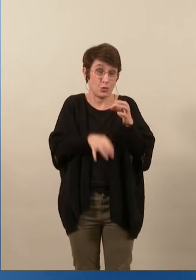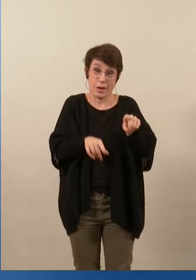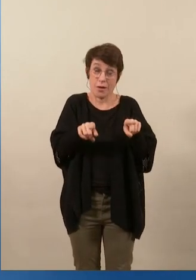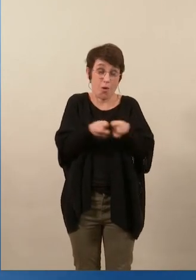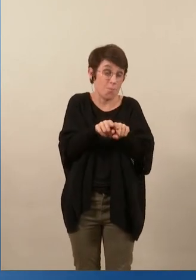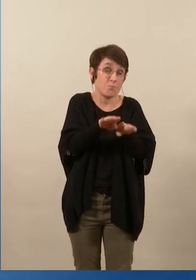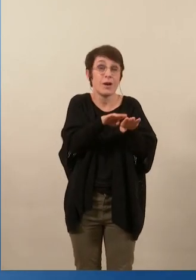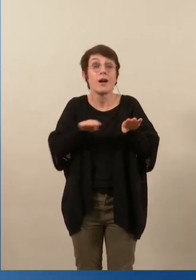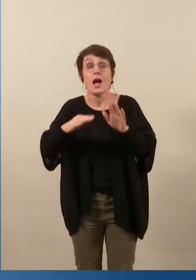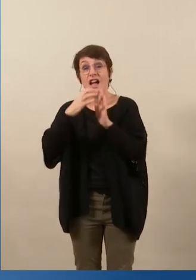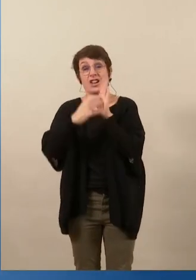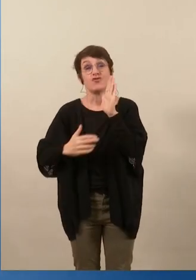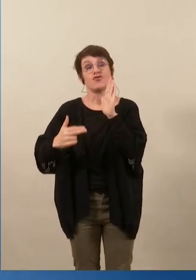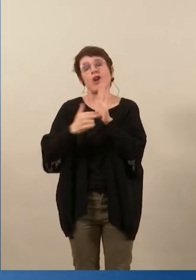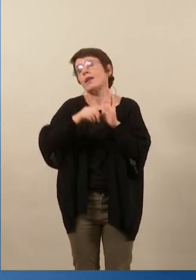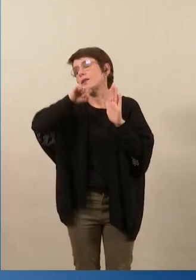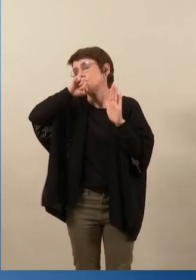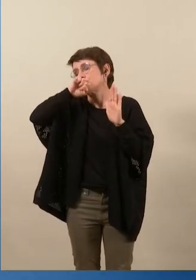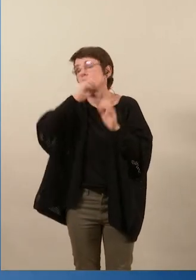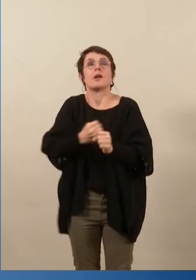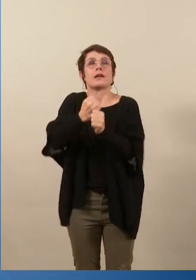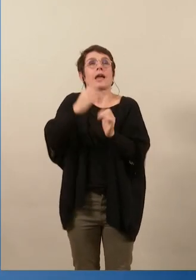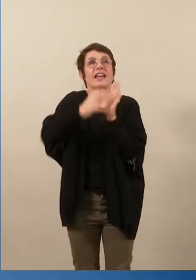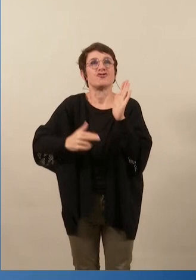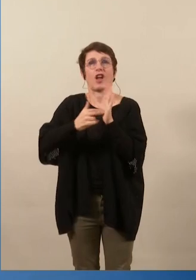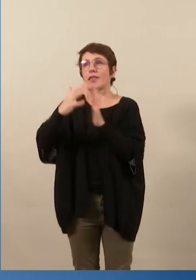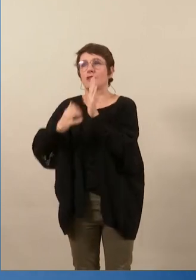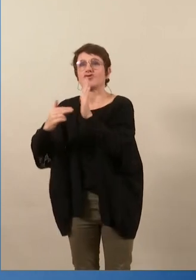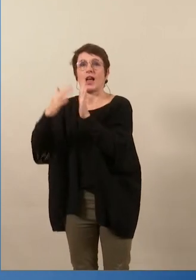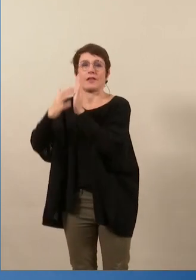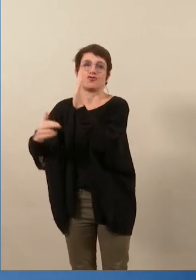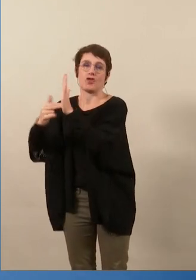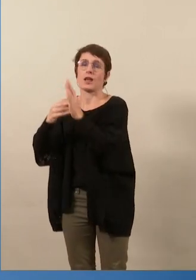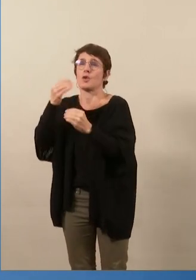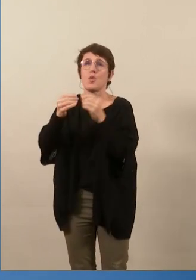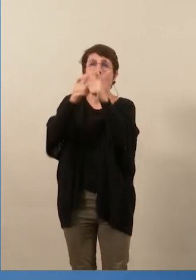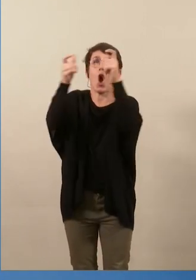qui n'engagent que ceux qui y croient ou les adhésions à des organismes